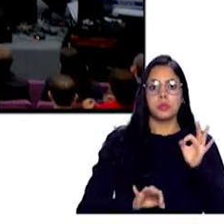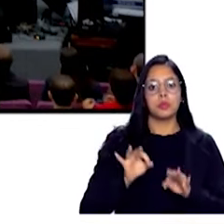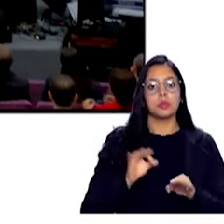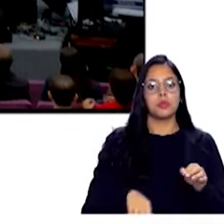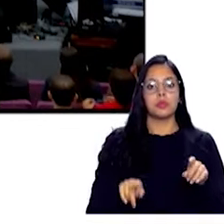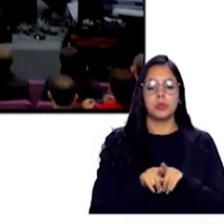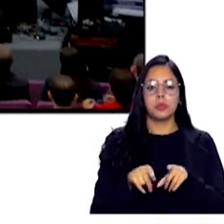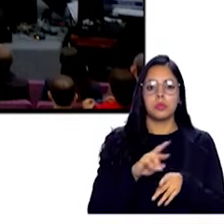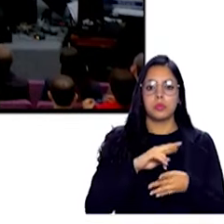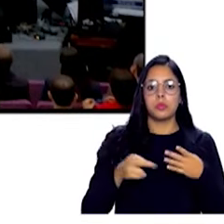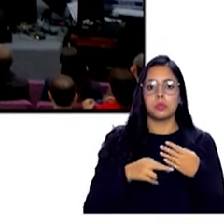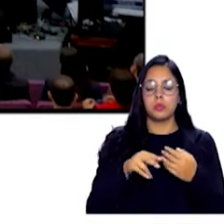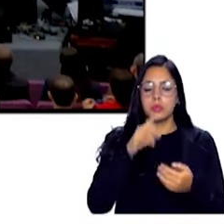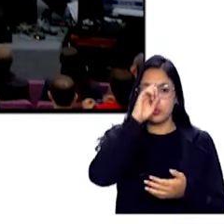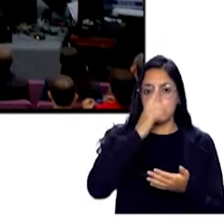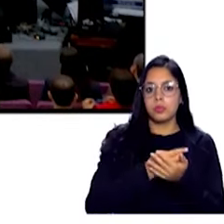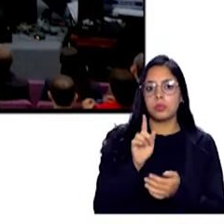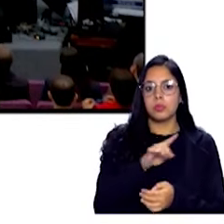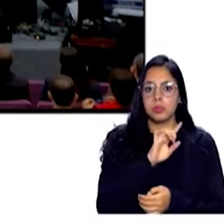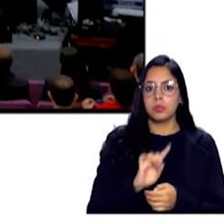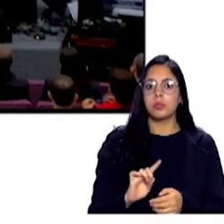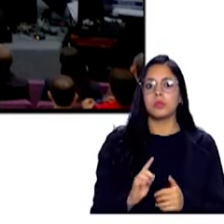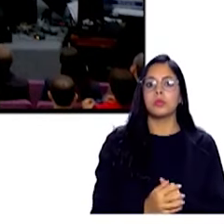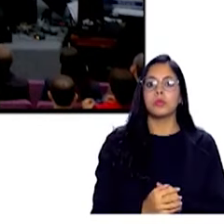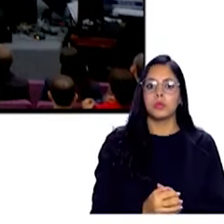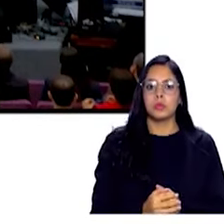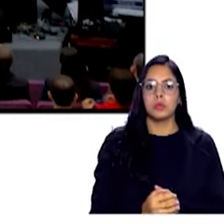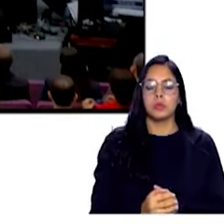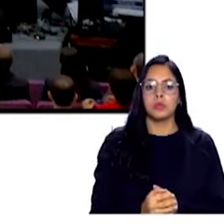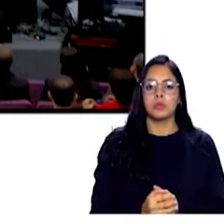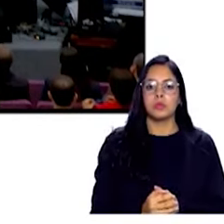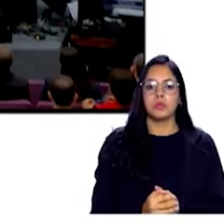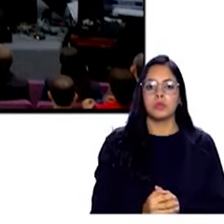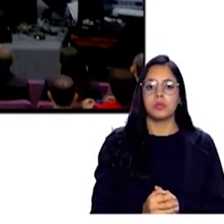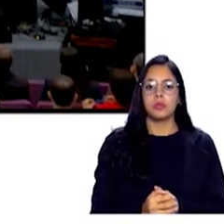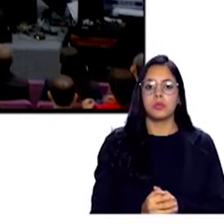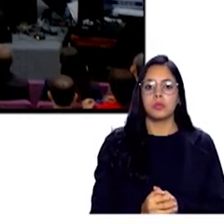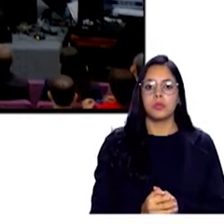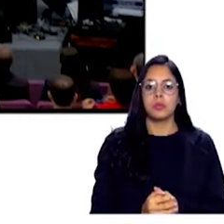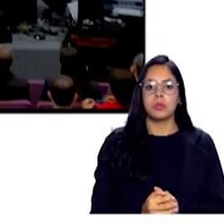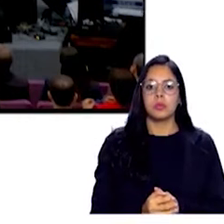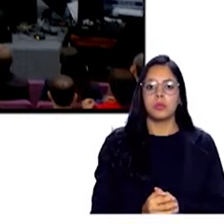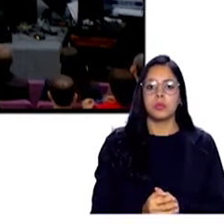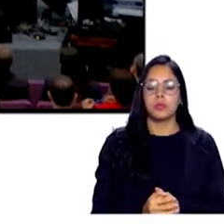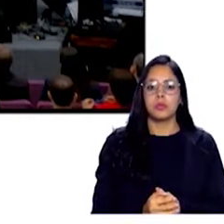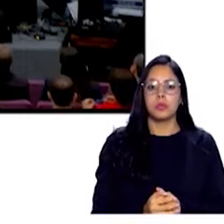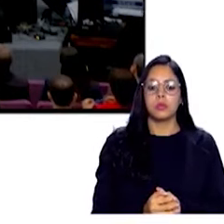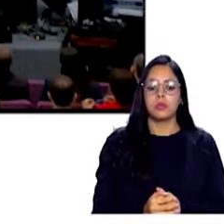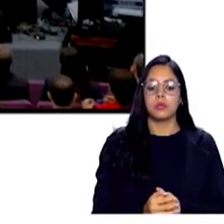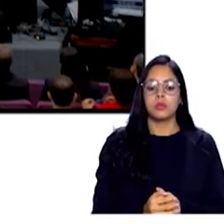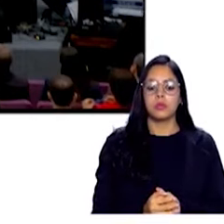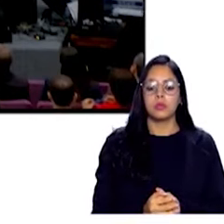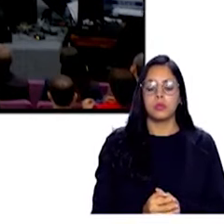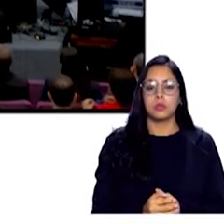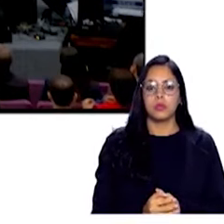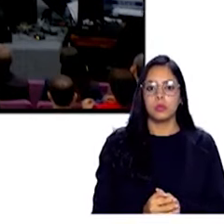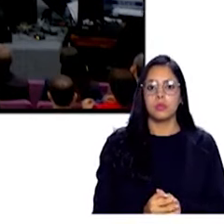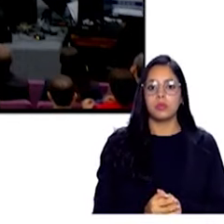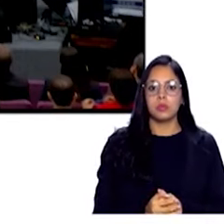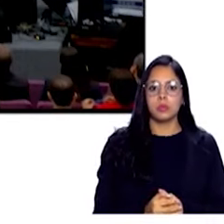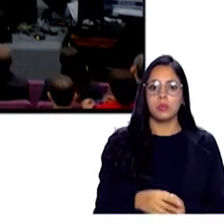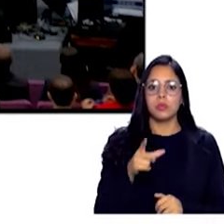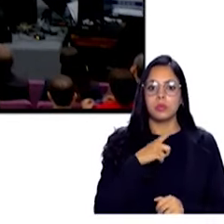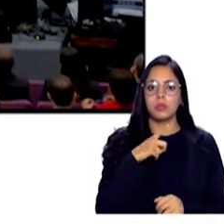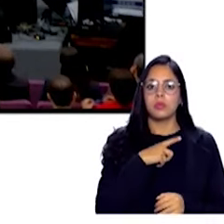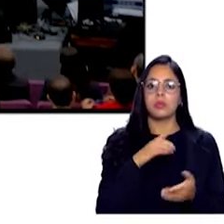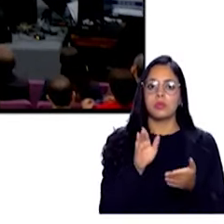cassazione non si sono mai fondate Sul motivo violazione dei principi regolatori del giusto processo tanto